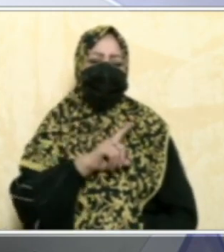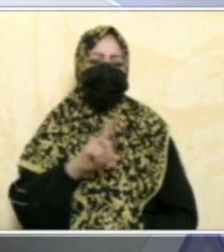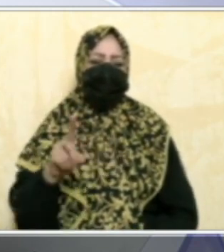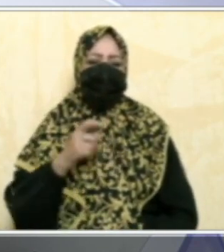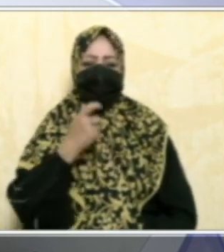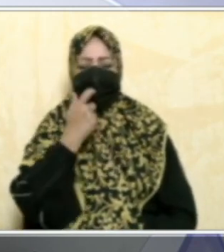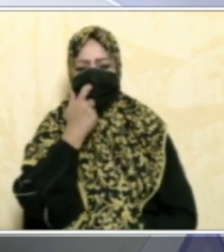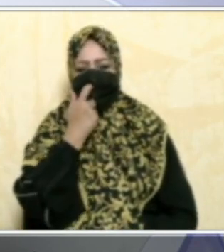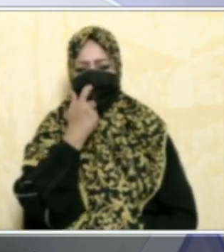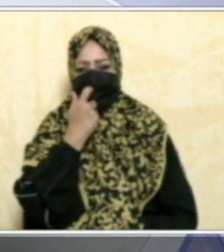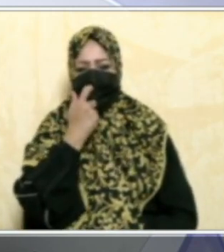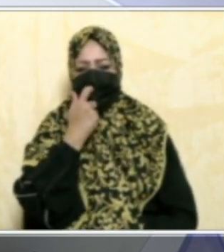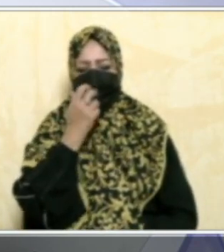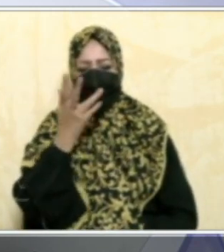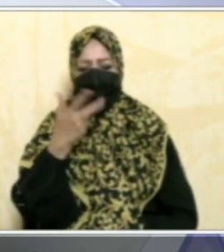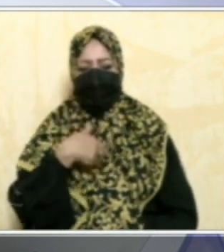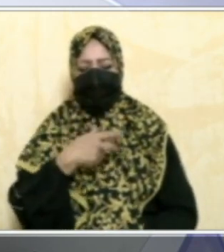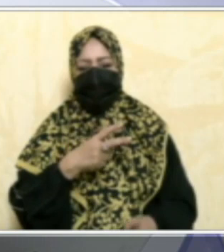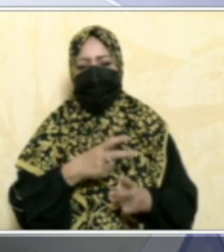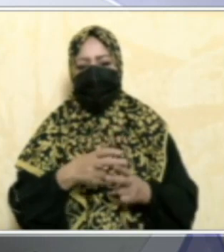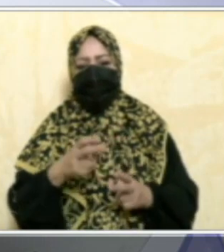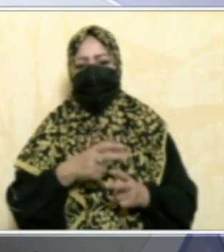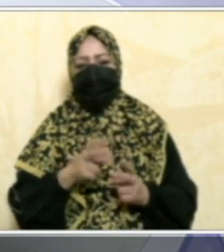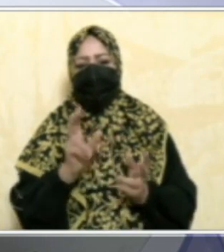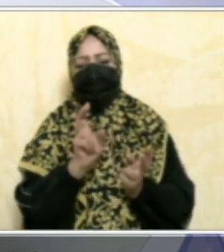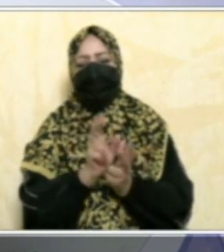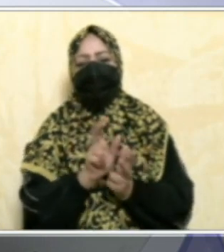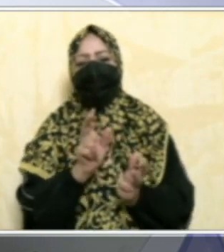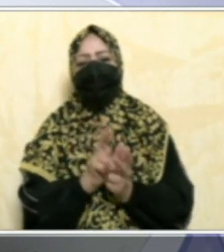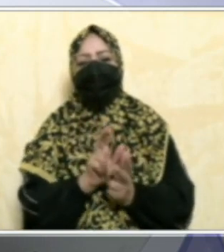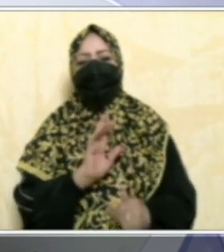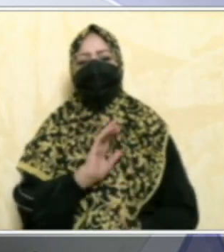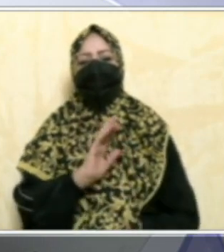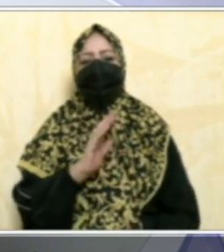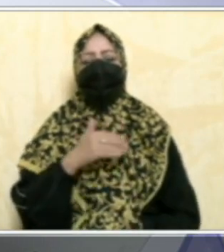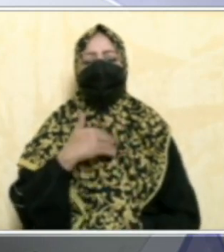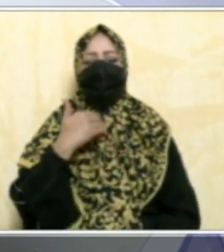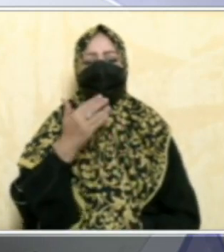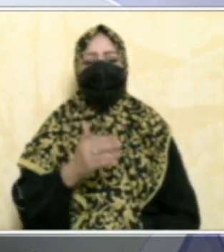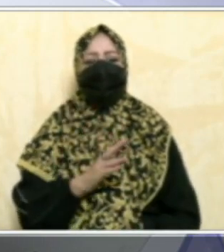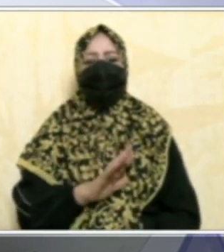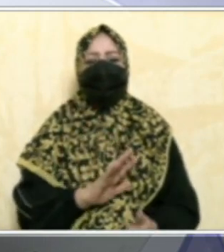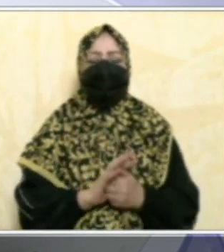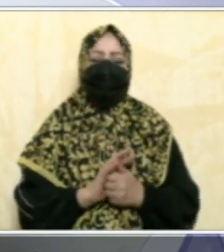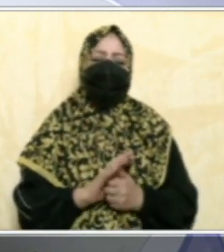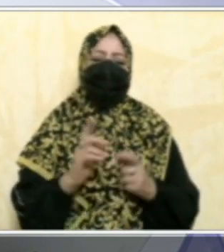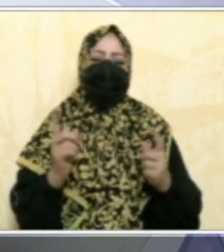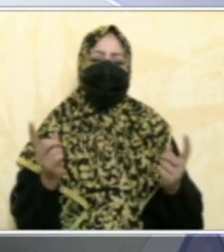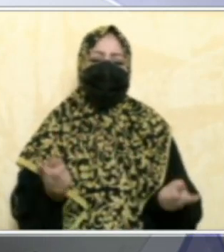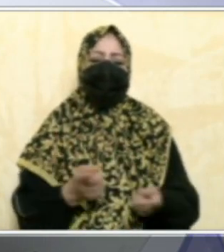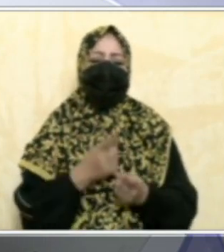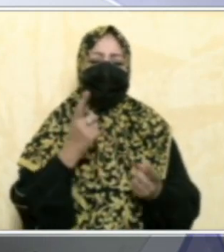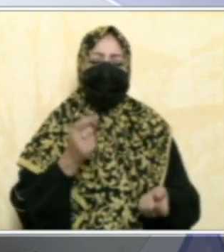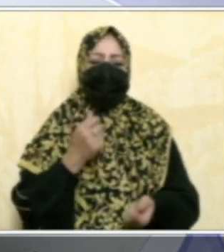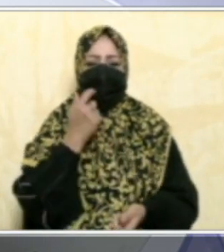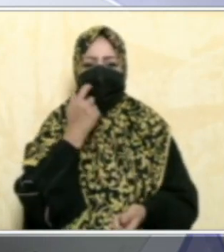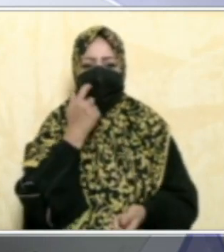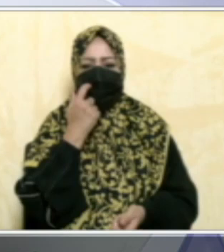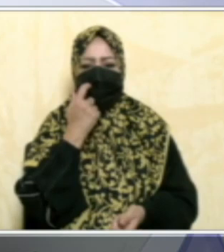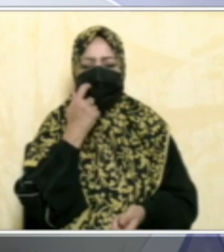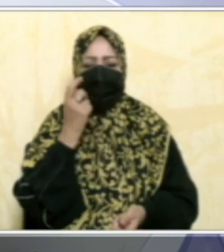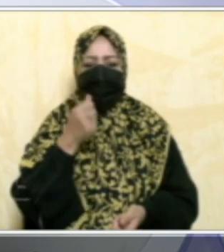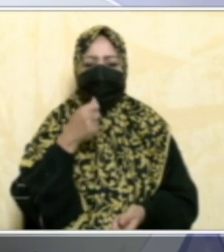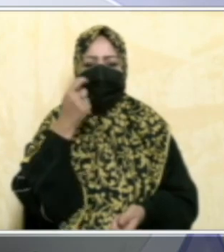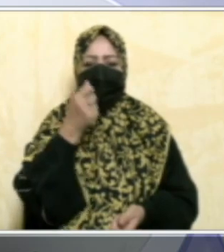تقابض. لكن من باب يعني العموم، العملة الورقية أو النقد الورقي كالنقد